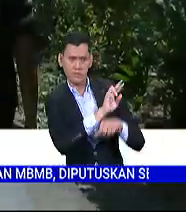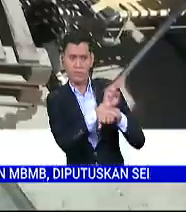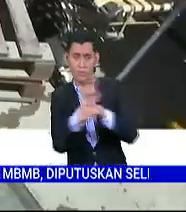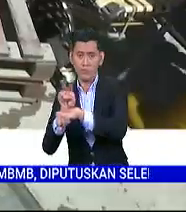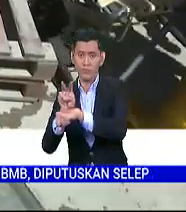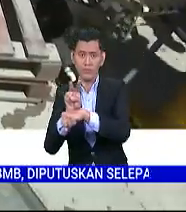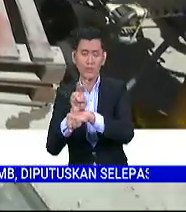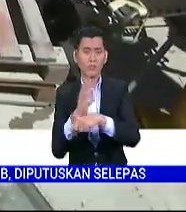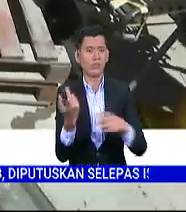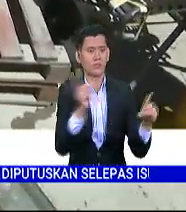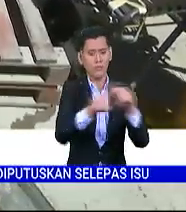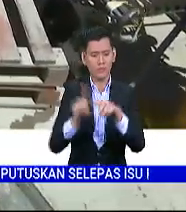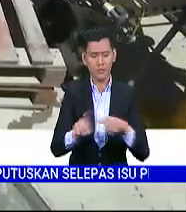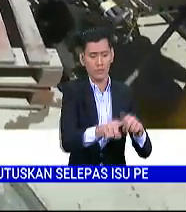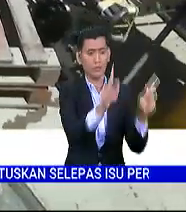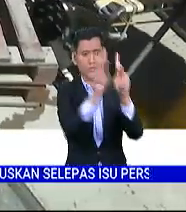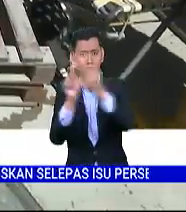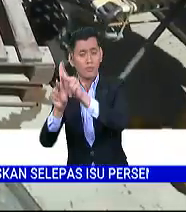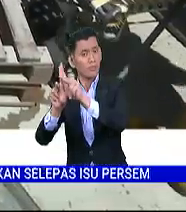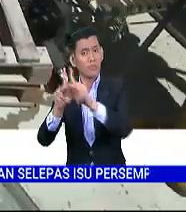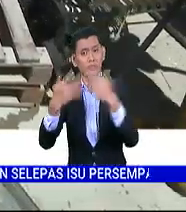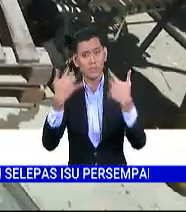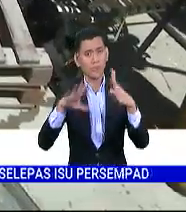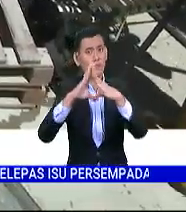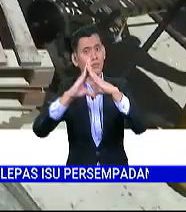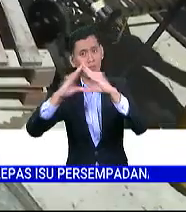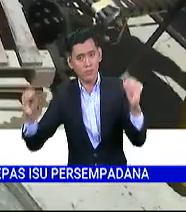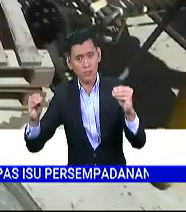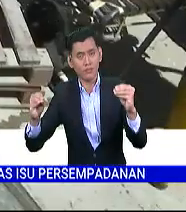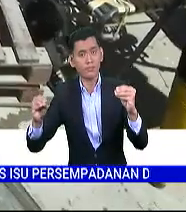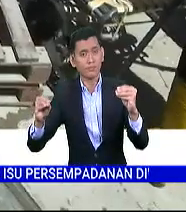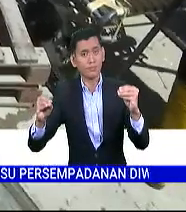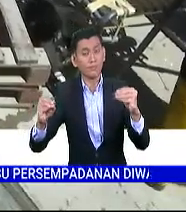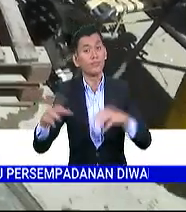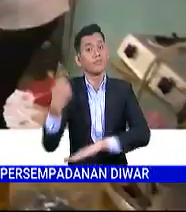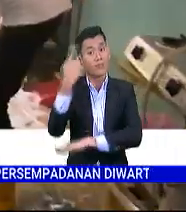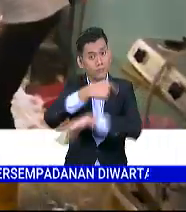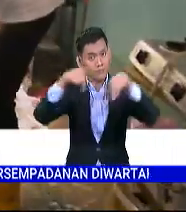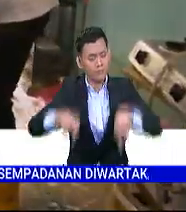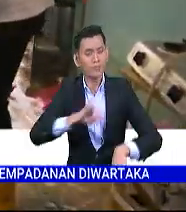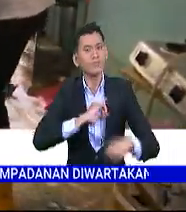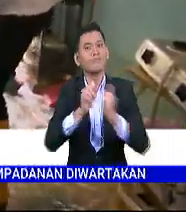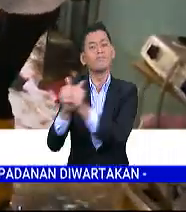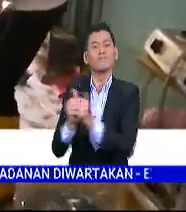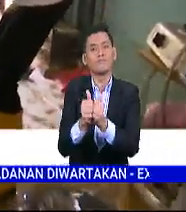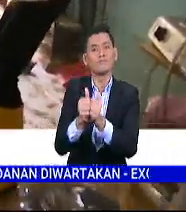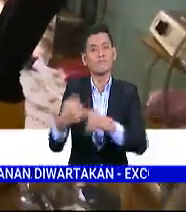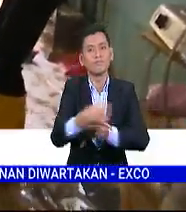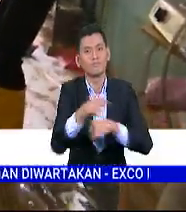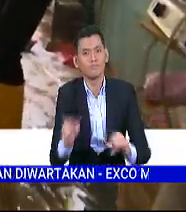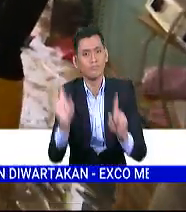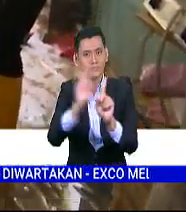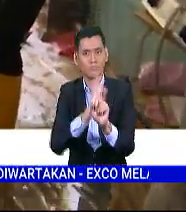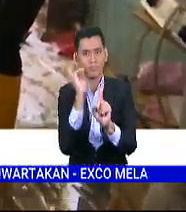Batu, di Kampung Jawa nampak hampir selesai alhamdulillah. Dan pada hari ini saya bersama pihak Jabatan